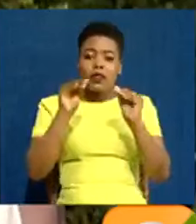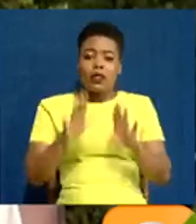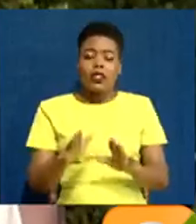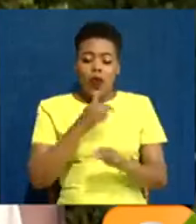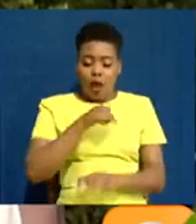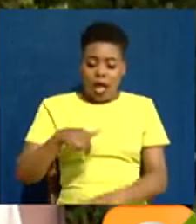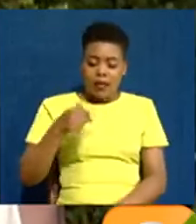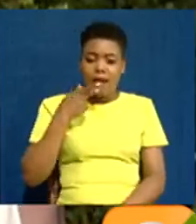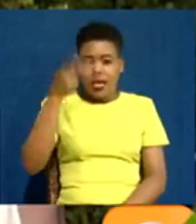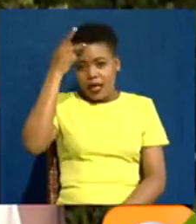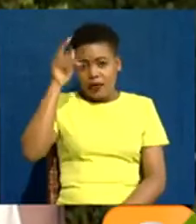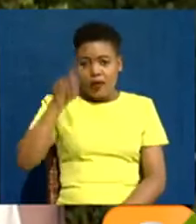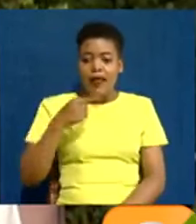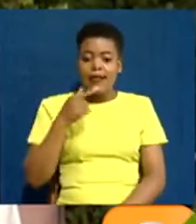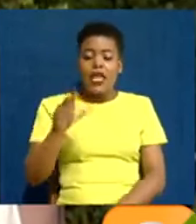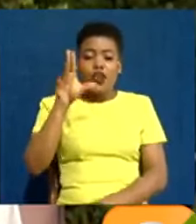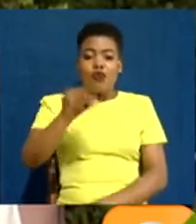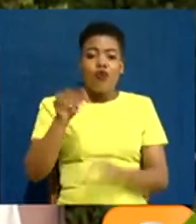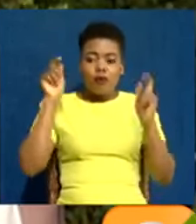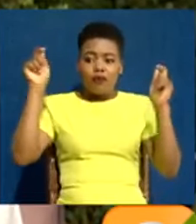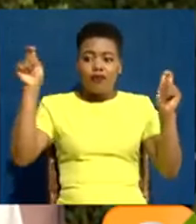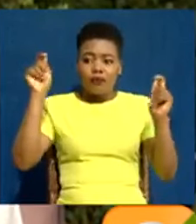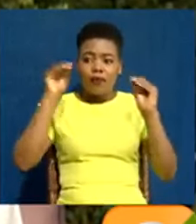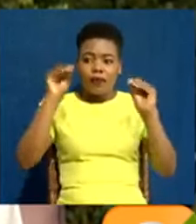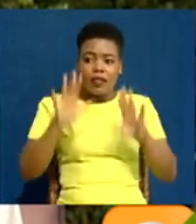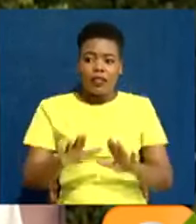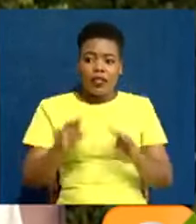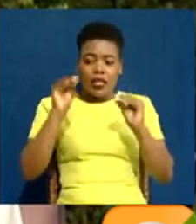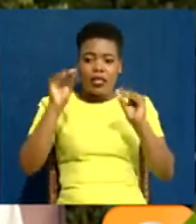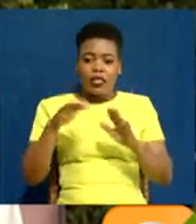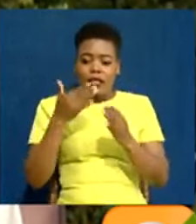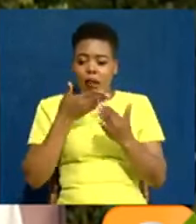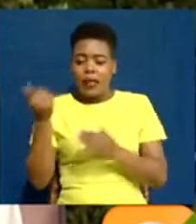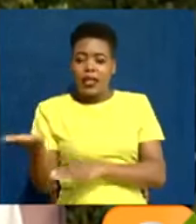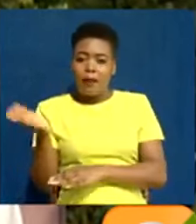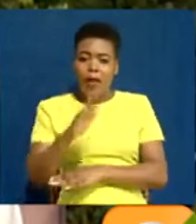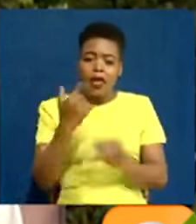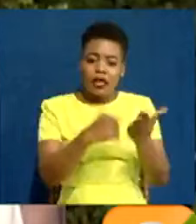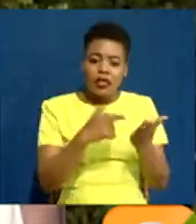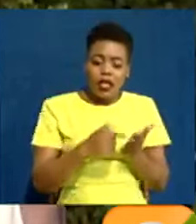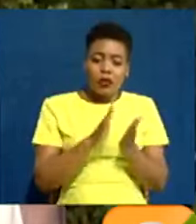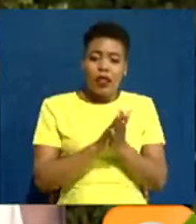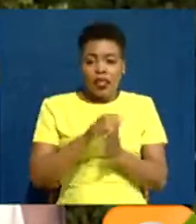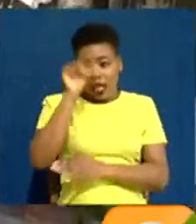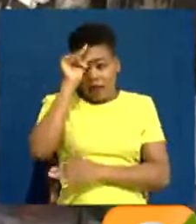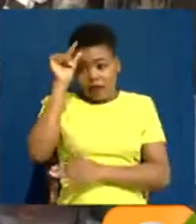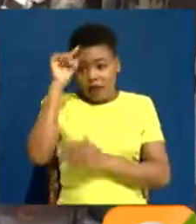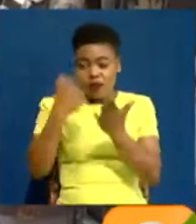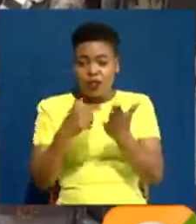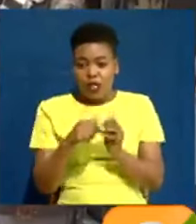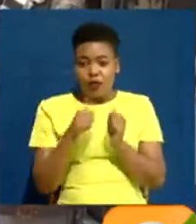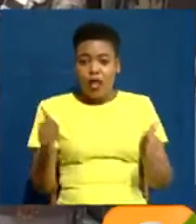lazima tuzeme hapana kwa mgomo ya walimu. Walimu warudi na waketi na serikali wachatiliane vilivyo.